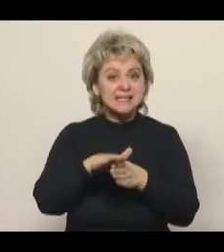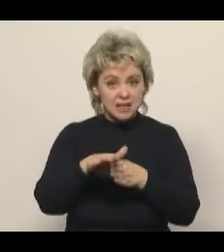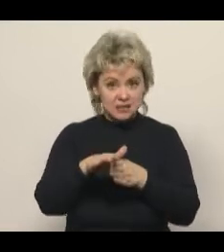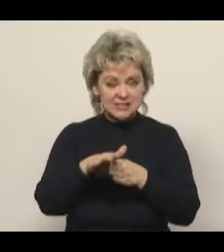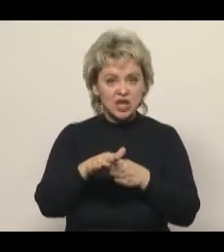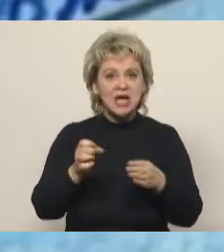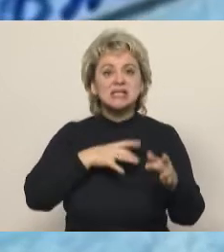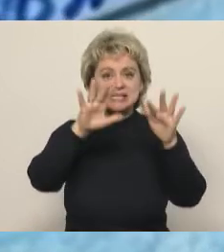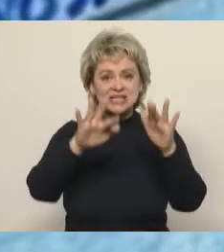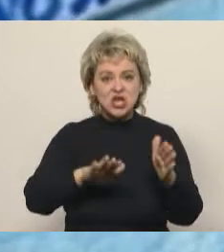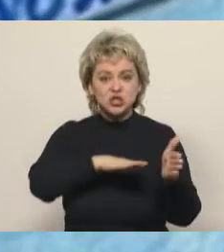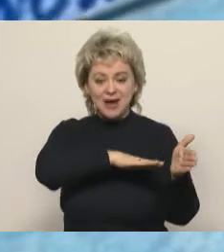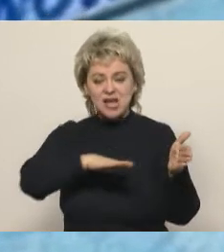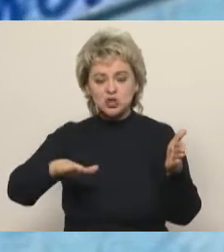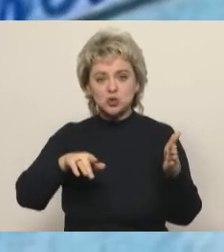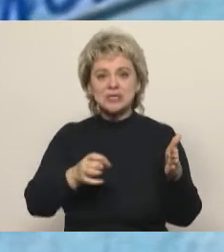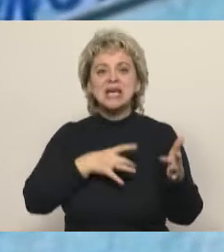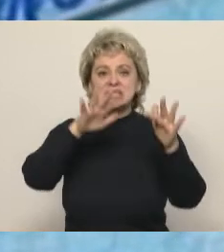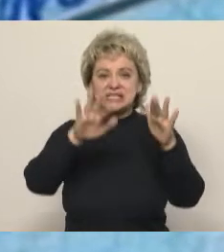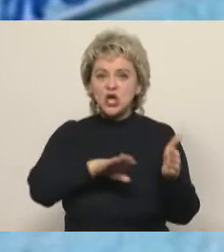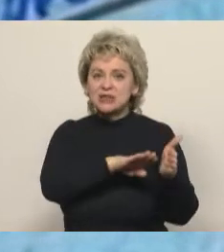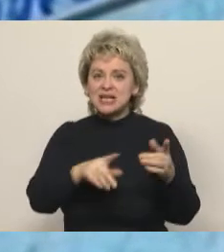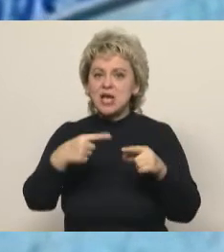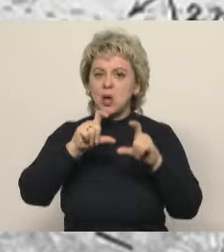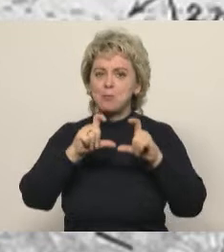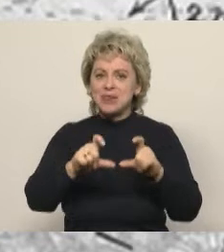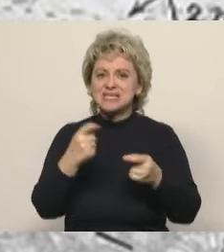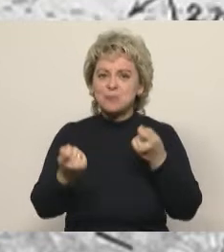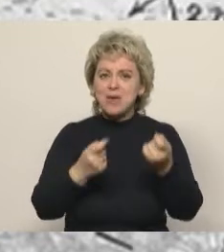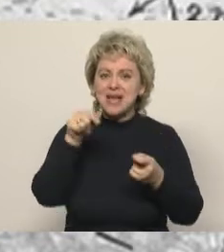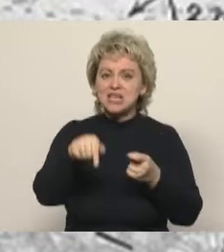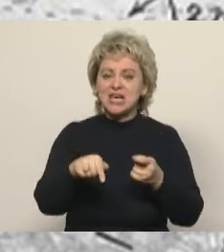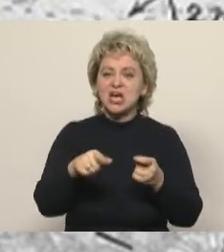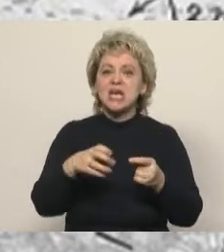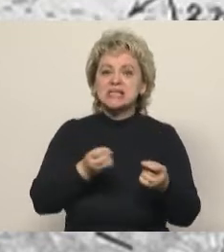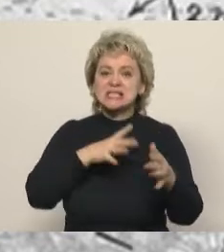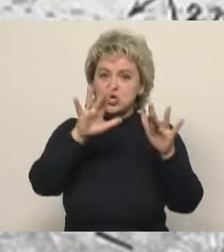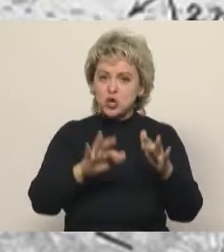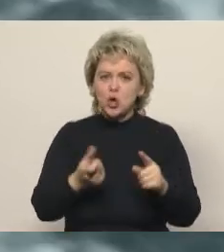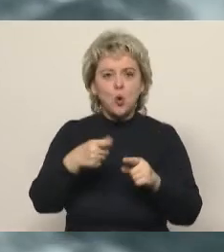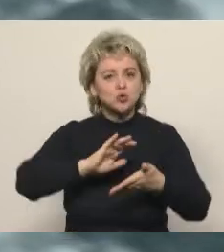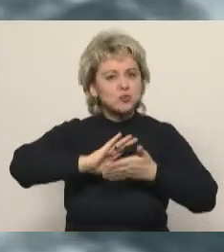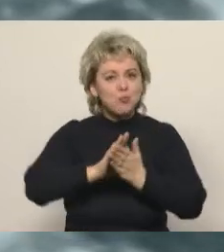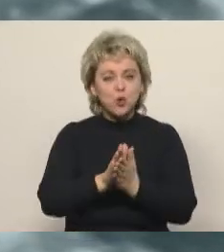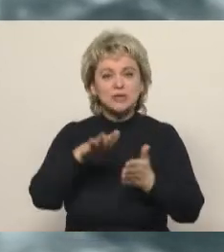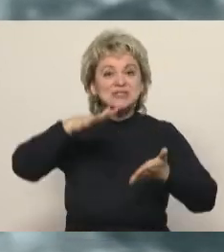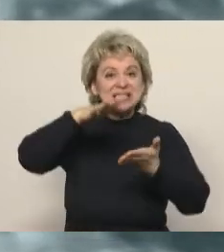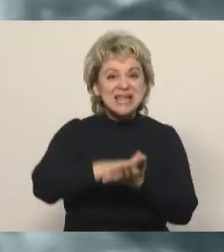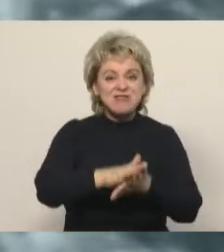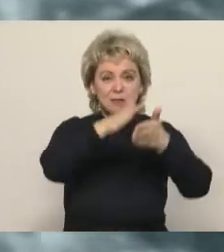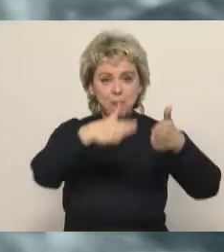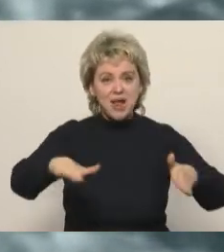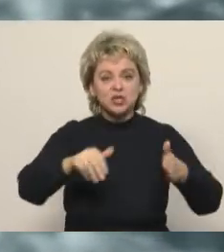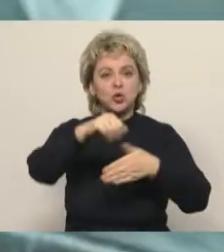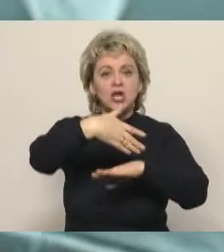целостность снежных горизонтов. Снежная доска – это пласт мелкозернистого или метелевого снега, очень плотного. Он сдавил палатку.